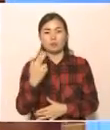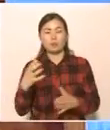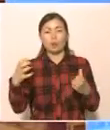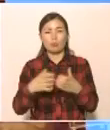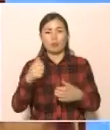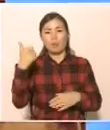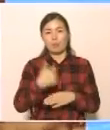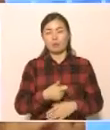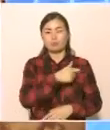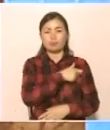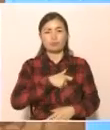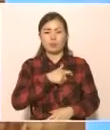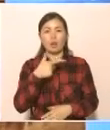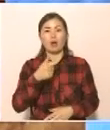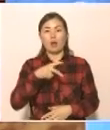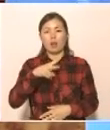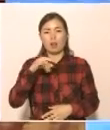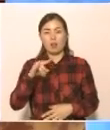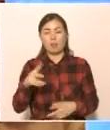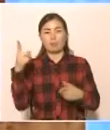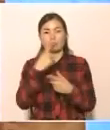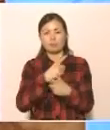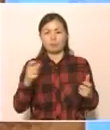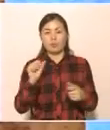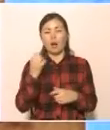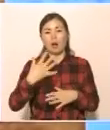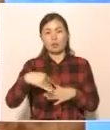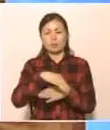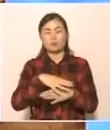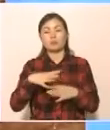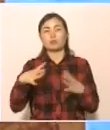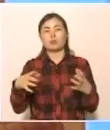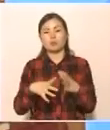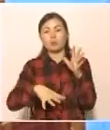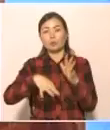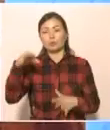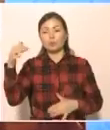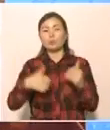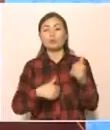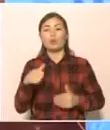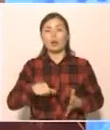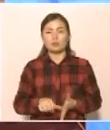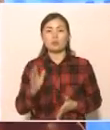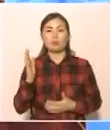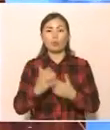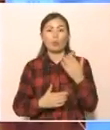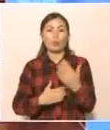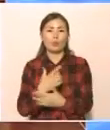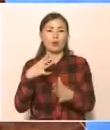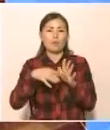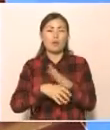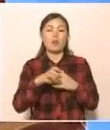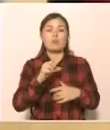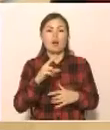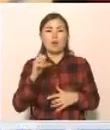құрамасының бас бапкері ғалым Кенжебаев мәлімдеді. Азия және Мұхит аймағы іріктеу турниріне қатысатын боксшылар қатарында